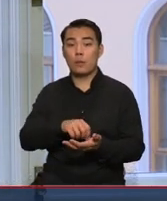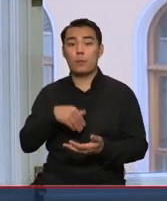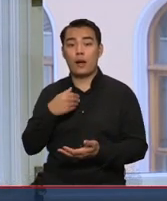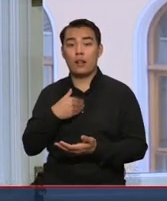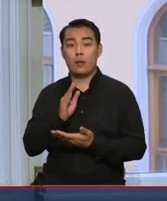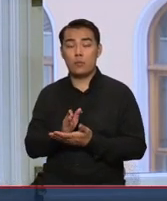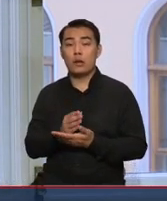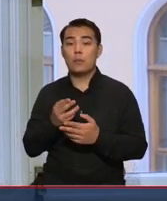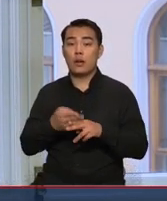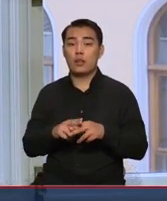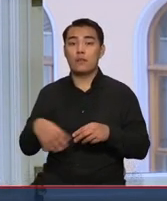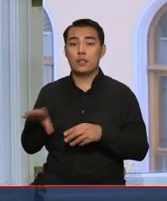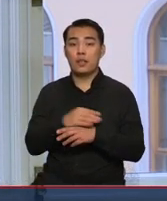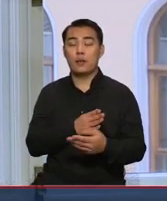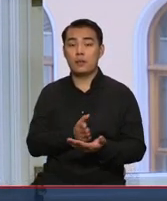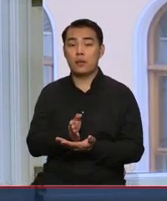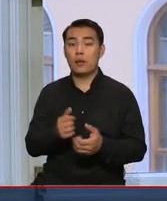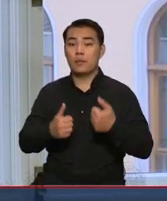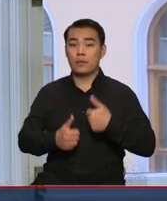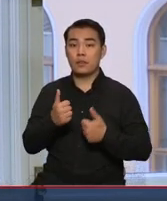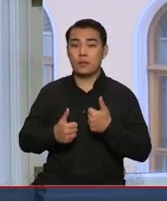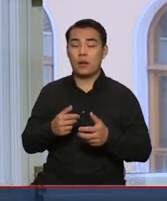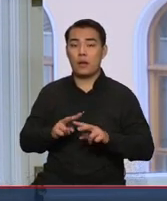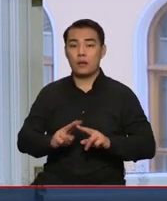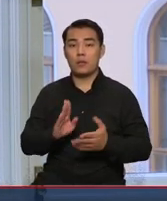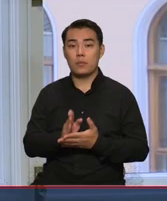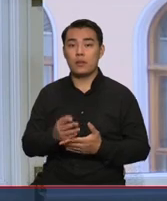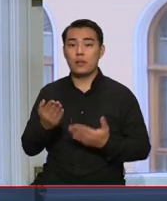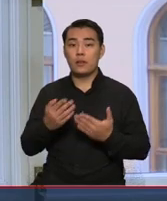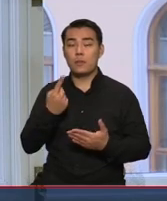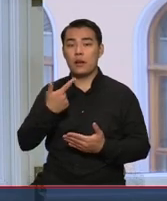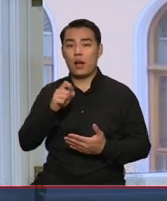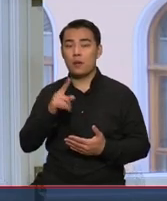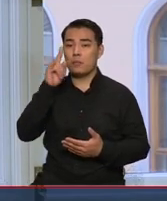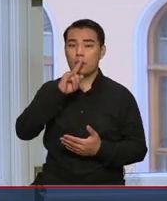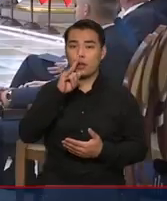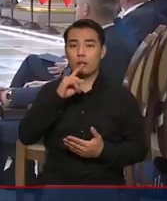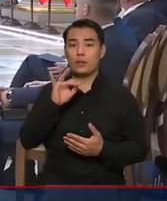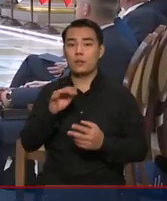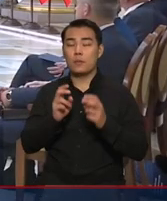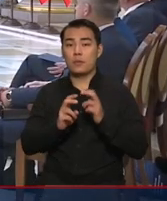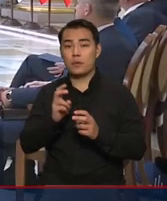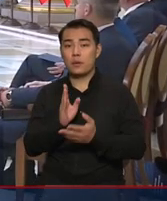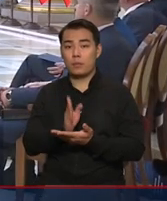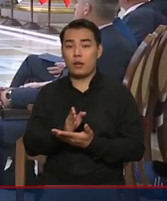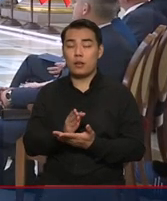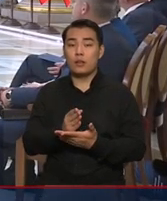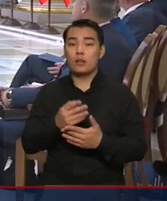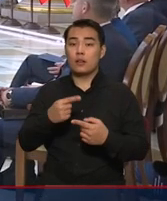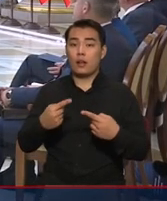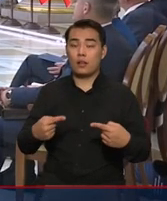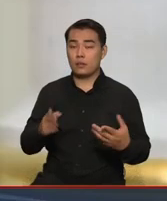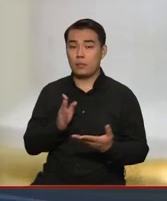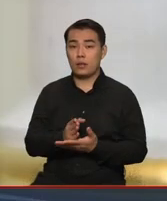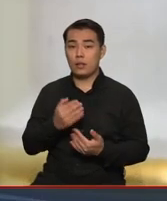Бірақ өкінішке қарай қазір бәріміздің бәсекелесетін нәрсеміз бір. Біз бірлесе газ, көмір, мұнай өндіреміз. Оның үстіне отырыста мүше